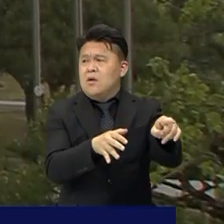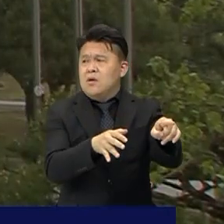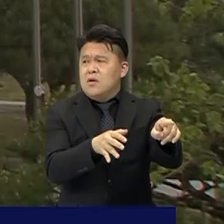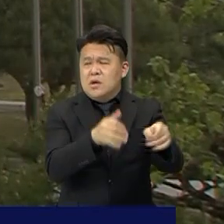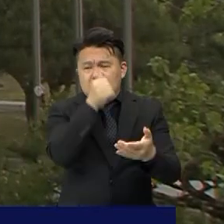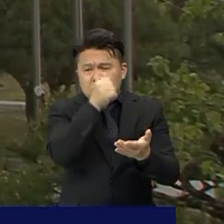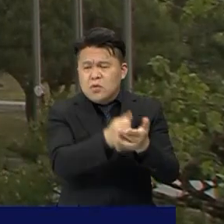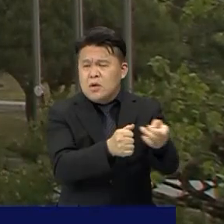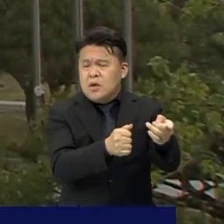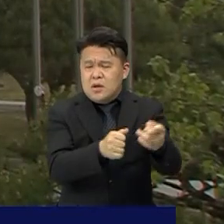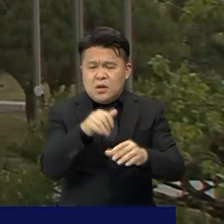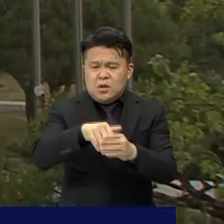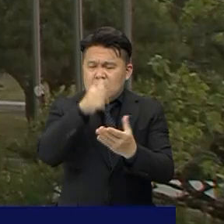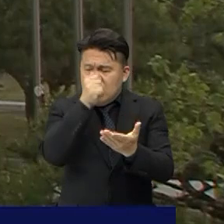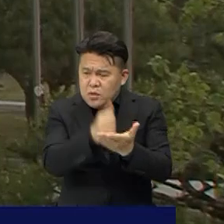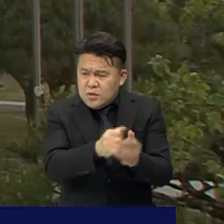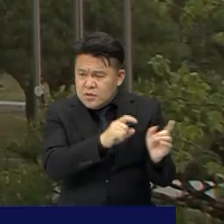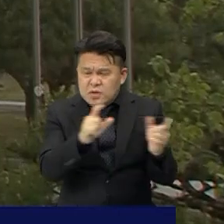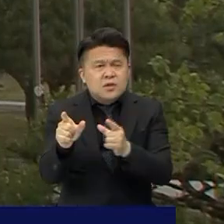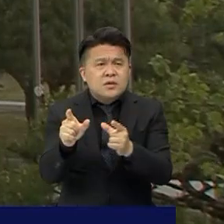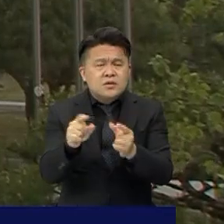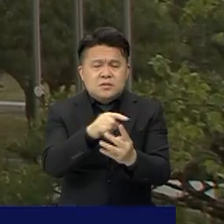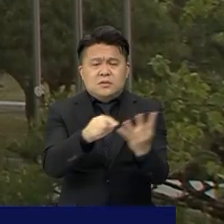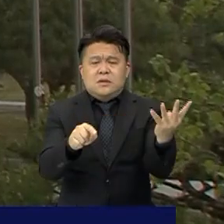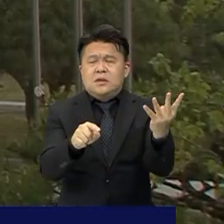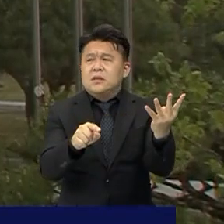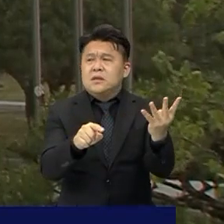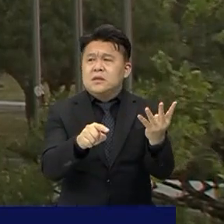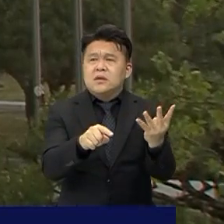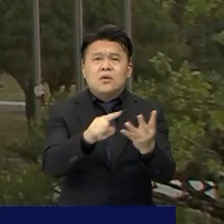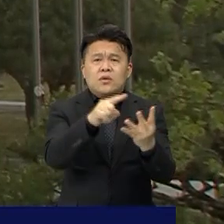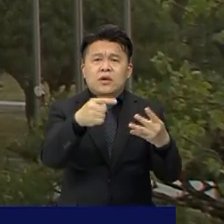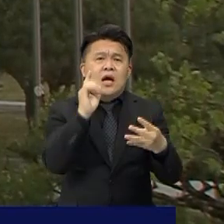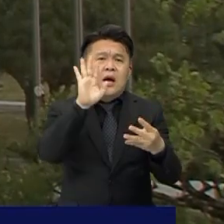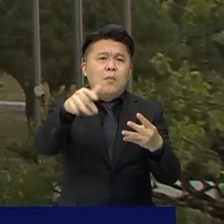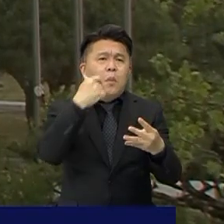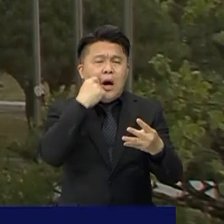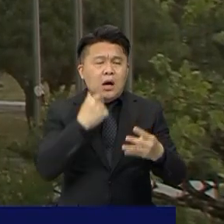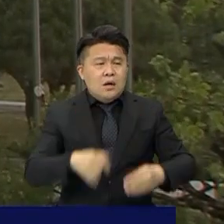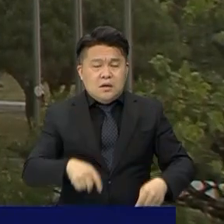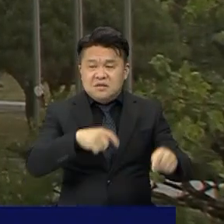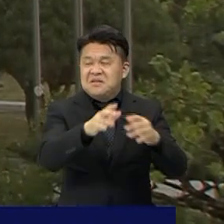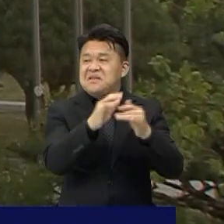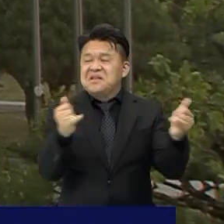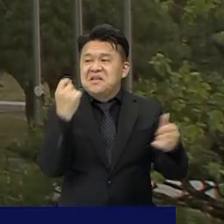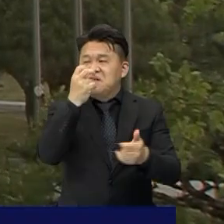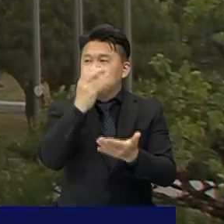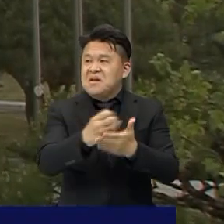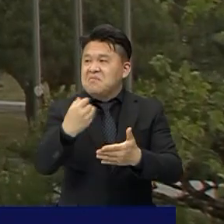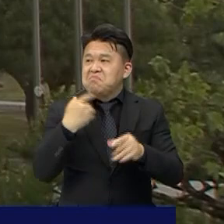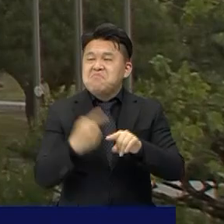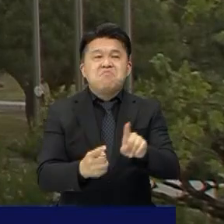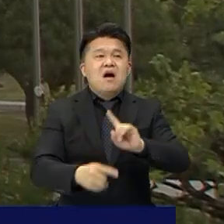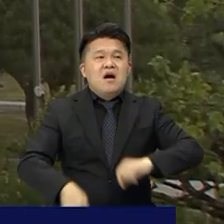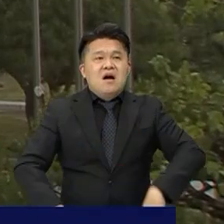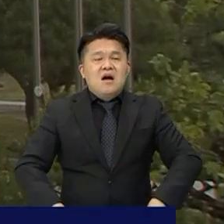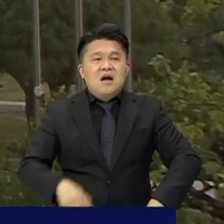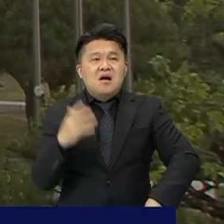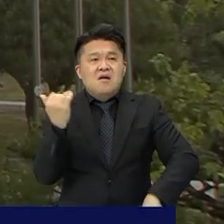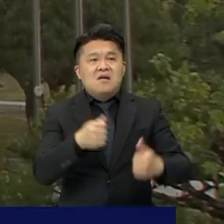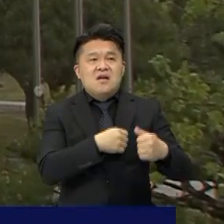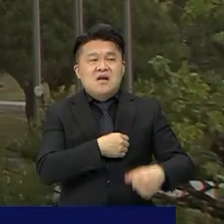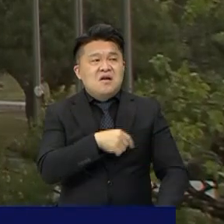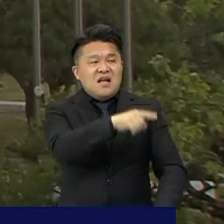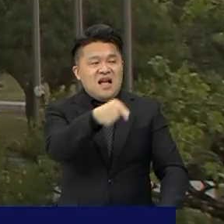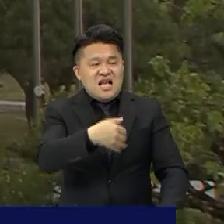공직자 범죄, 선거 범죄를 포함한 4가지가 빠진 걸 두고 사실상 정치인을 수사하지 말라는 것이다.